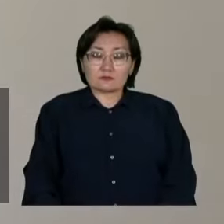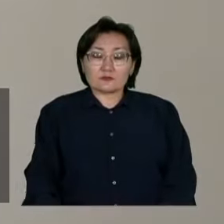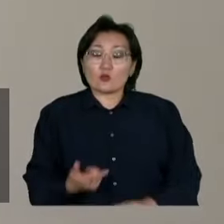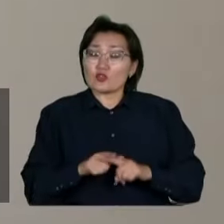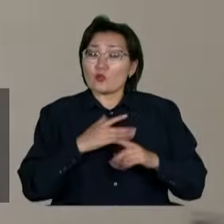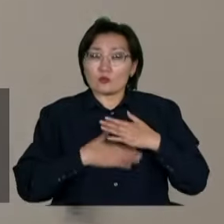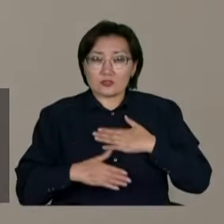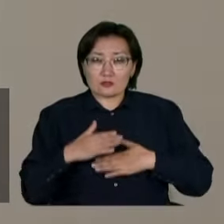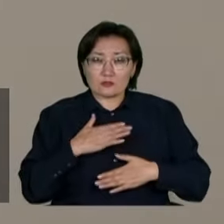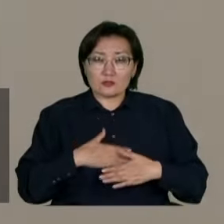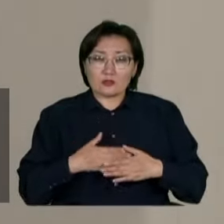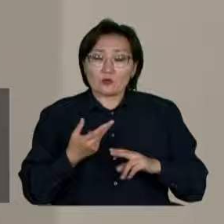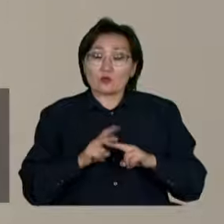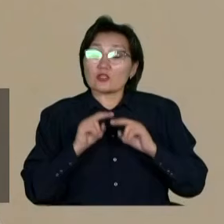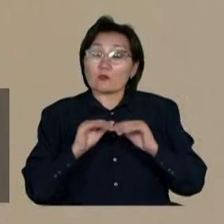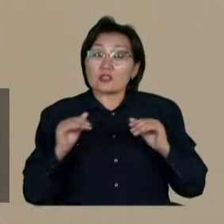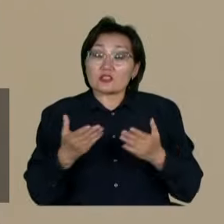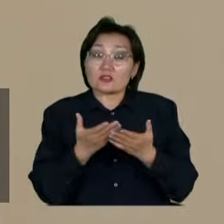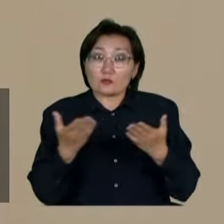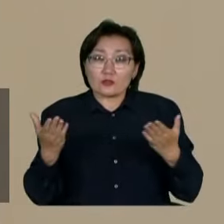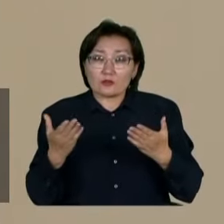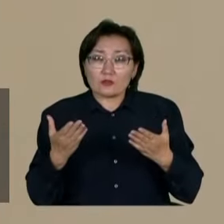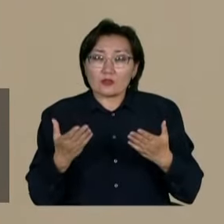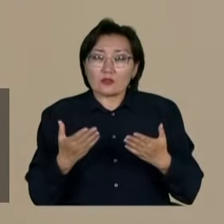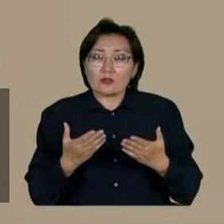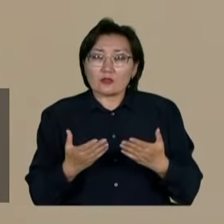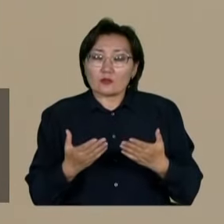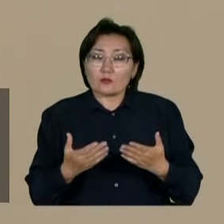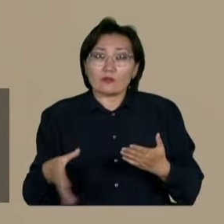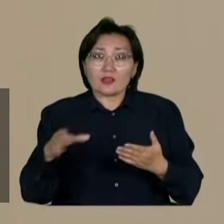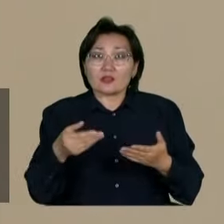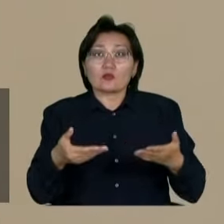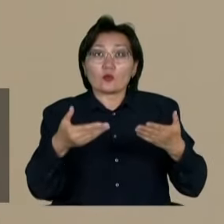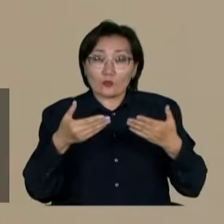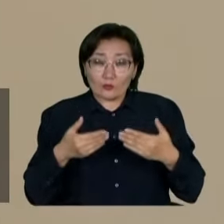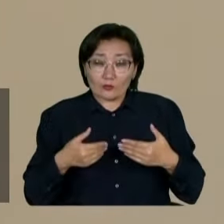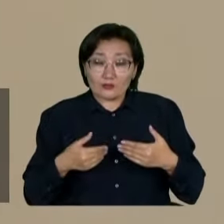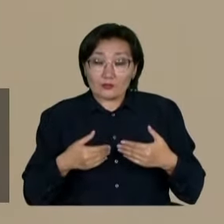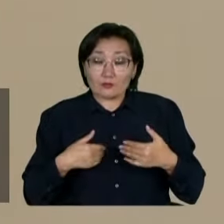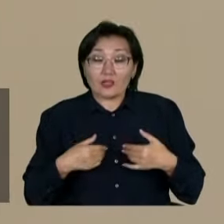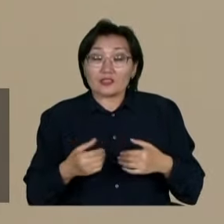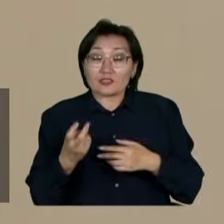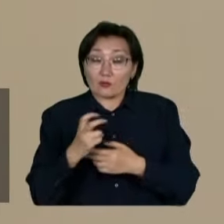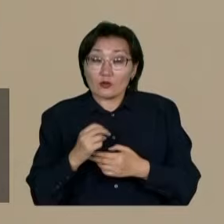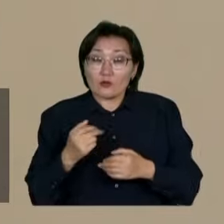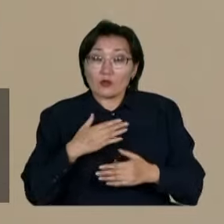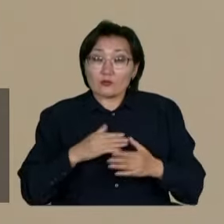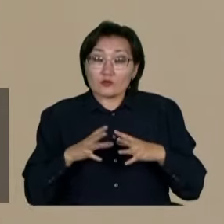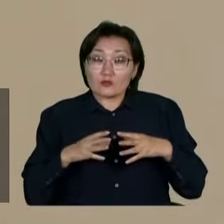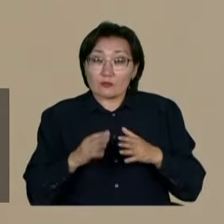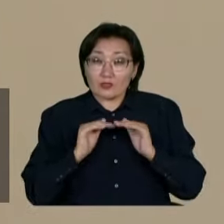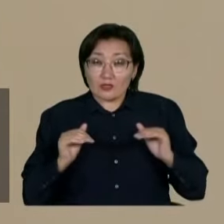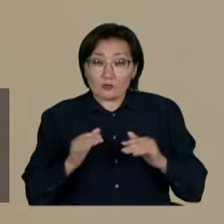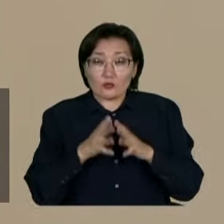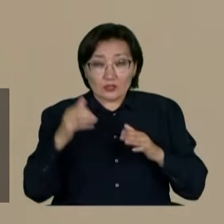Қуанышым. Осы балашаға мен қуанышым бөлісіп кеп жатыр. Мына балашаға рахмет. Ылғи жақсылық болсын, осындай